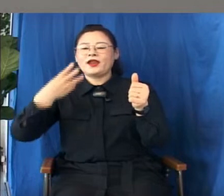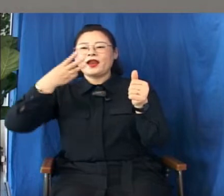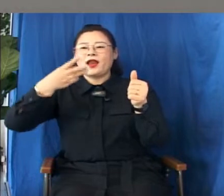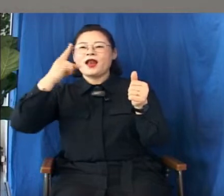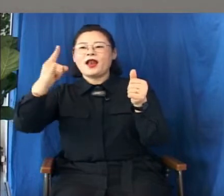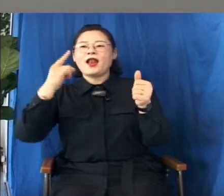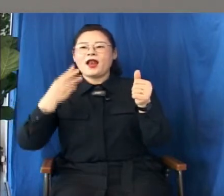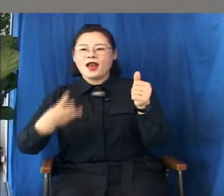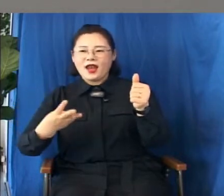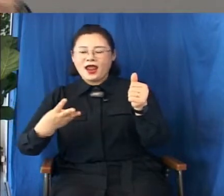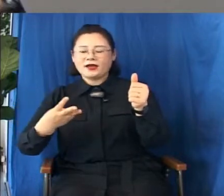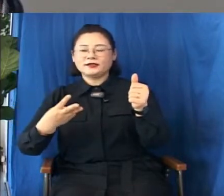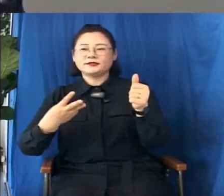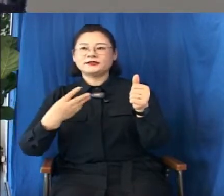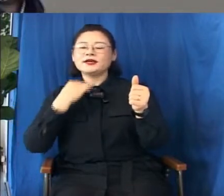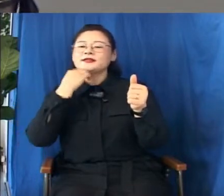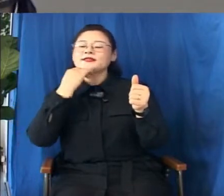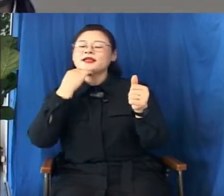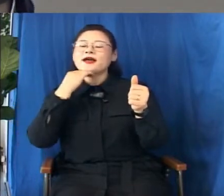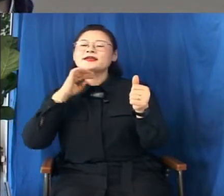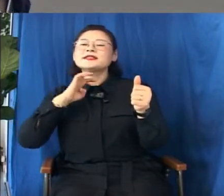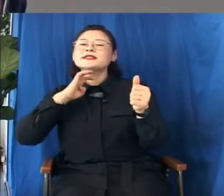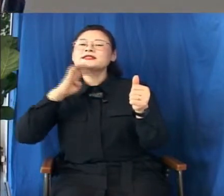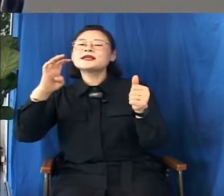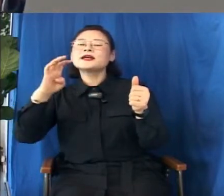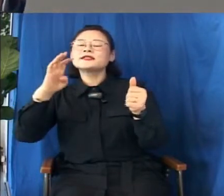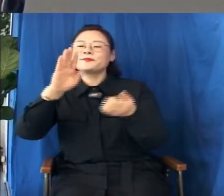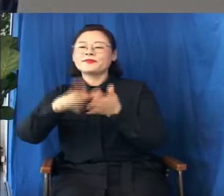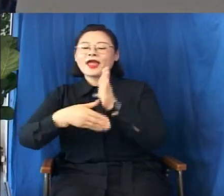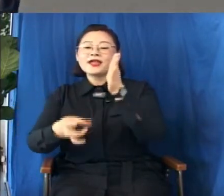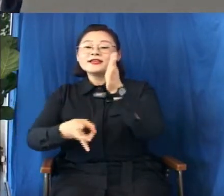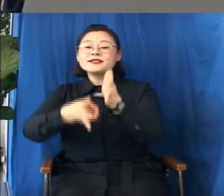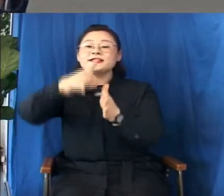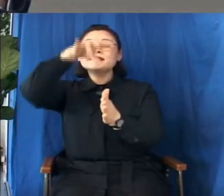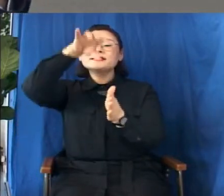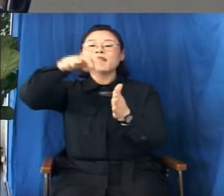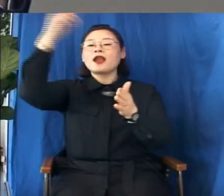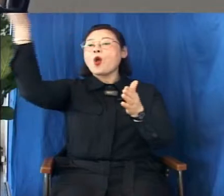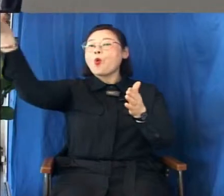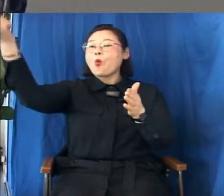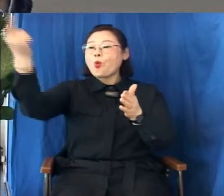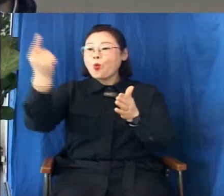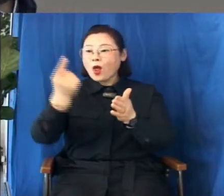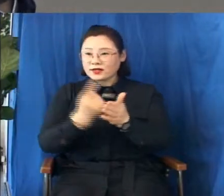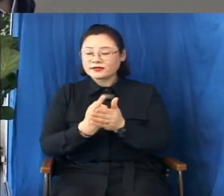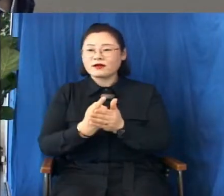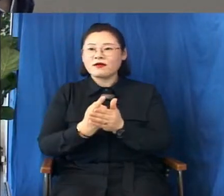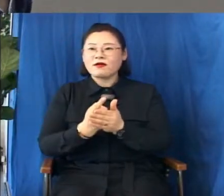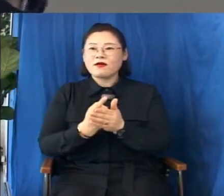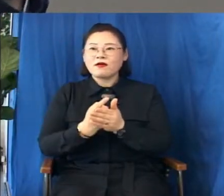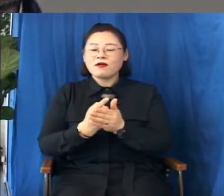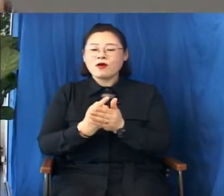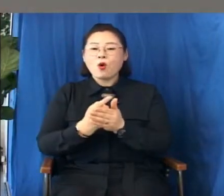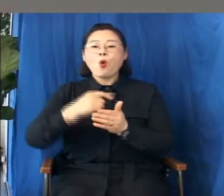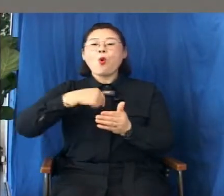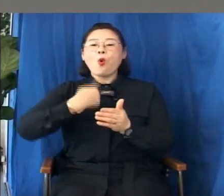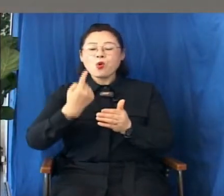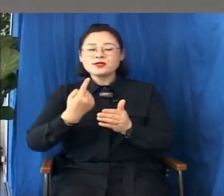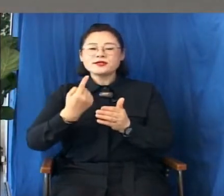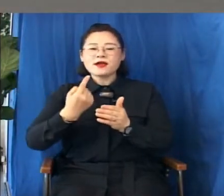이스라엘에 왔어요. 그래서 하나님의 말씀 모세오경과 또 전승 이런 선지서들을 다